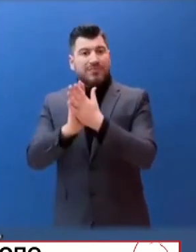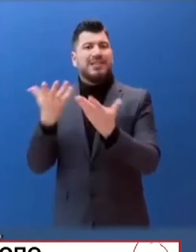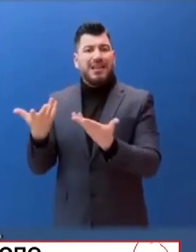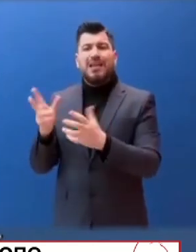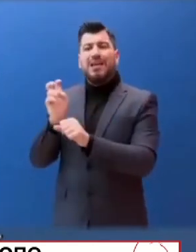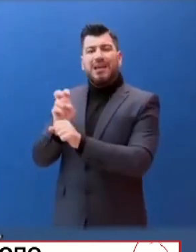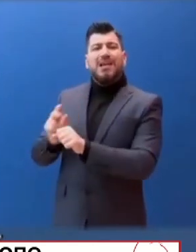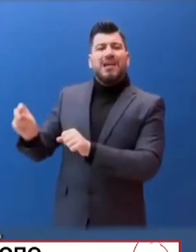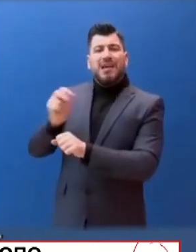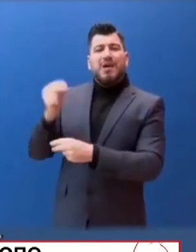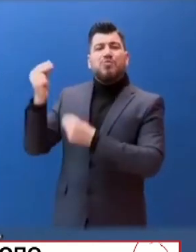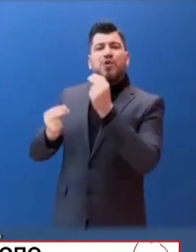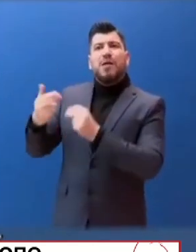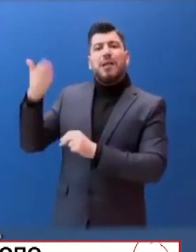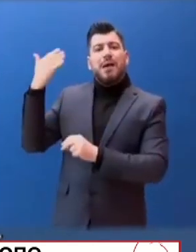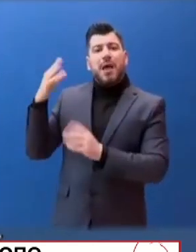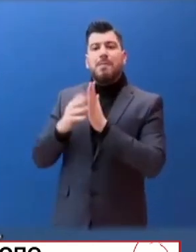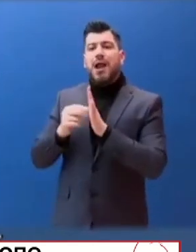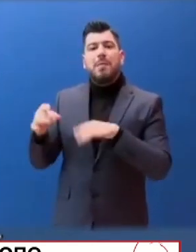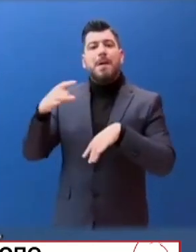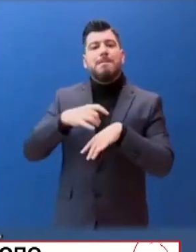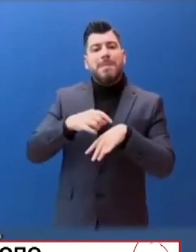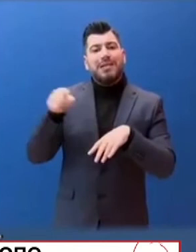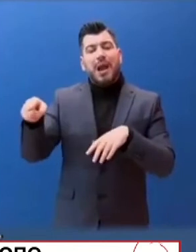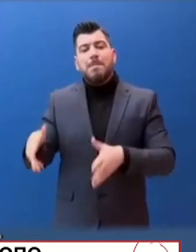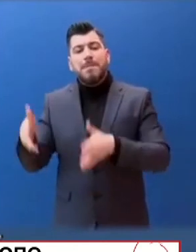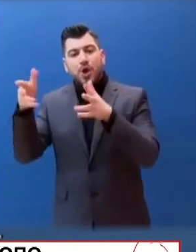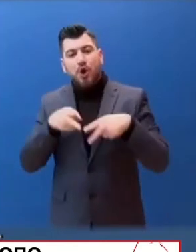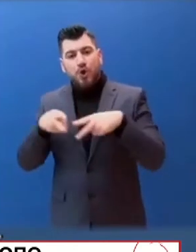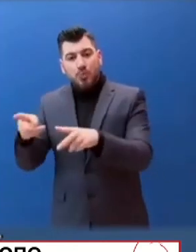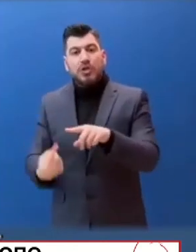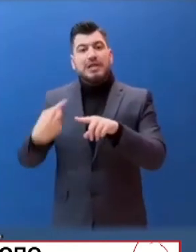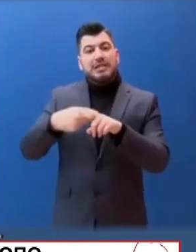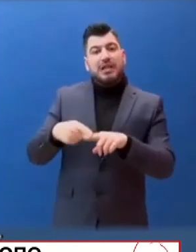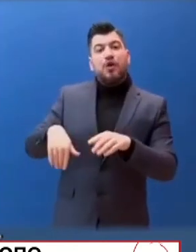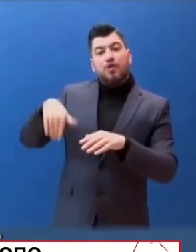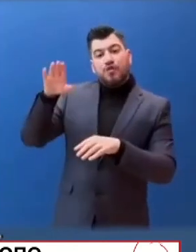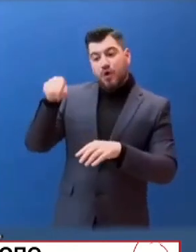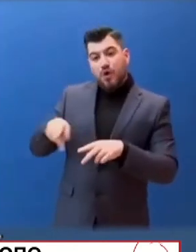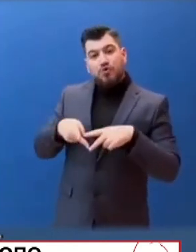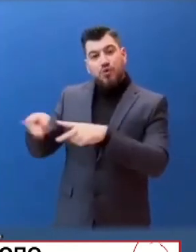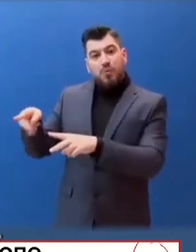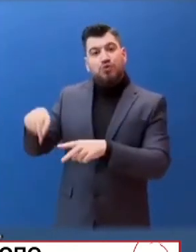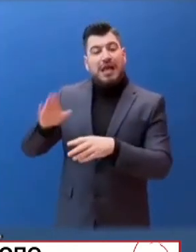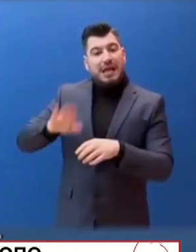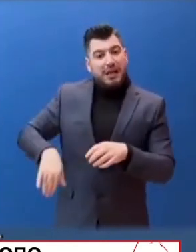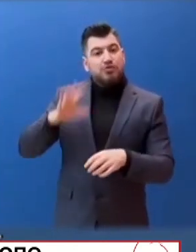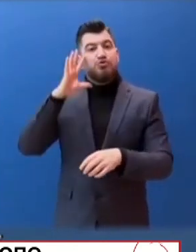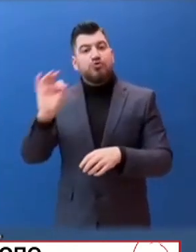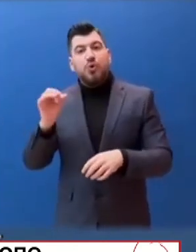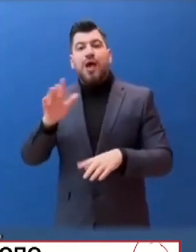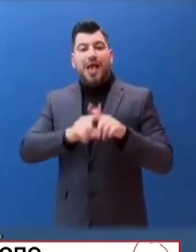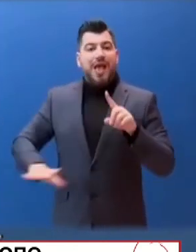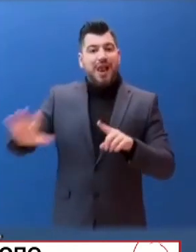παρελθόντος όπως ο άξονας Πάτρας Πύργου και ο βόρειος οδικός άξονας Κρήτης, προκειμένου η πατρίδα μας να αποκτήσει